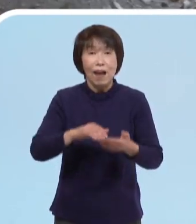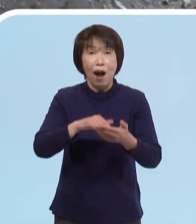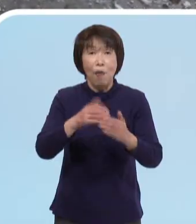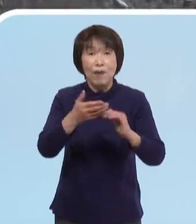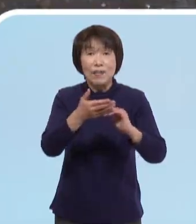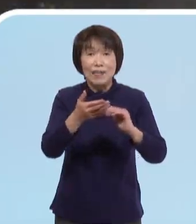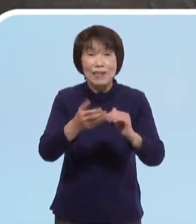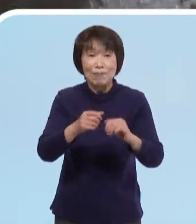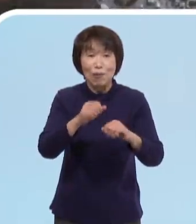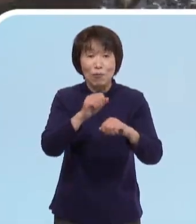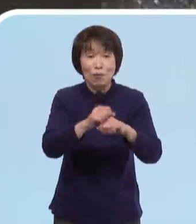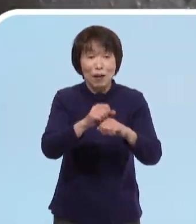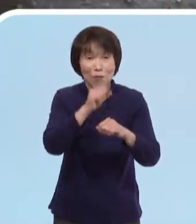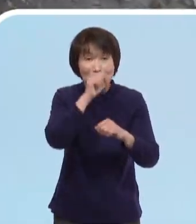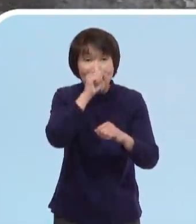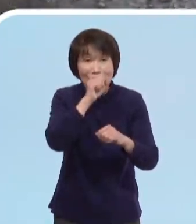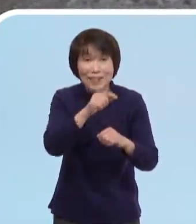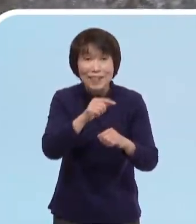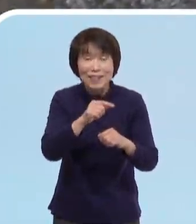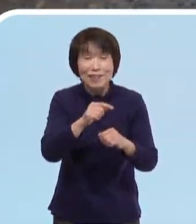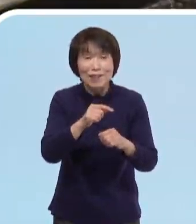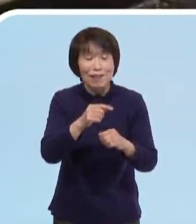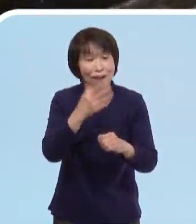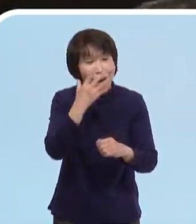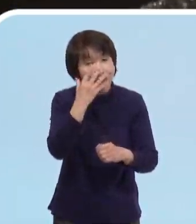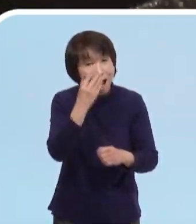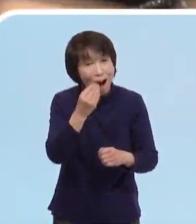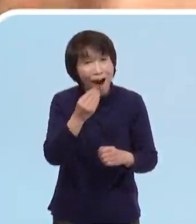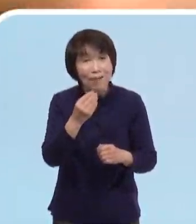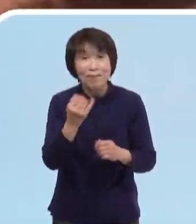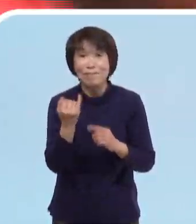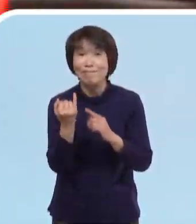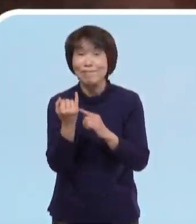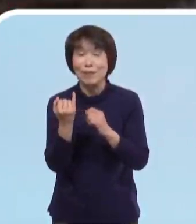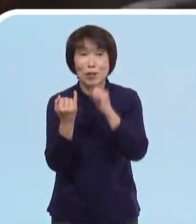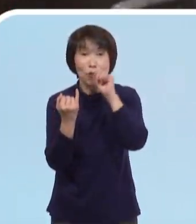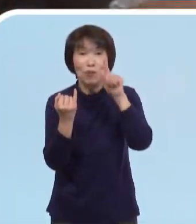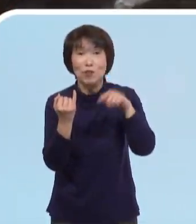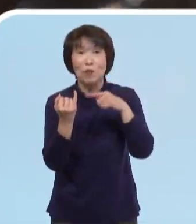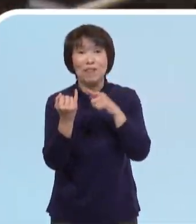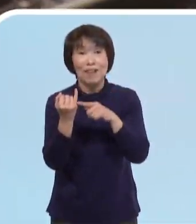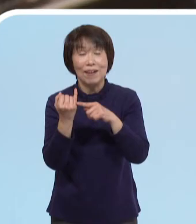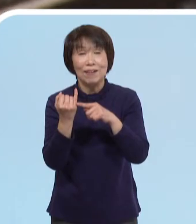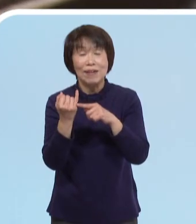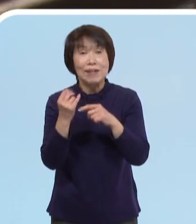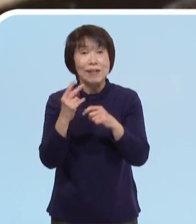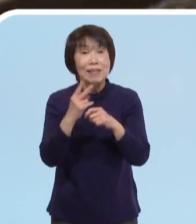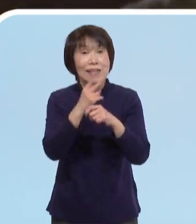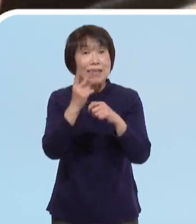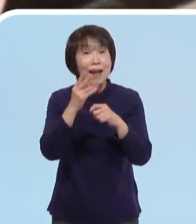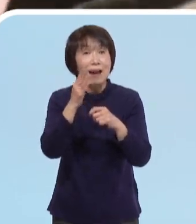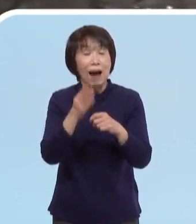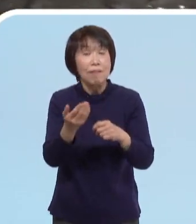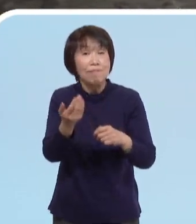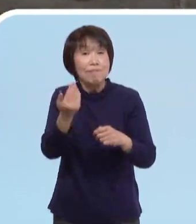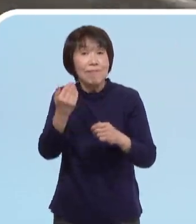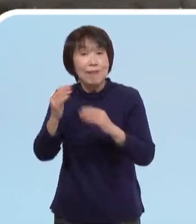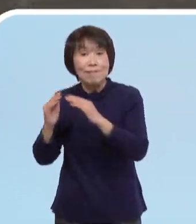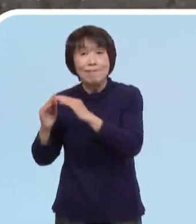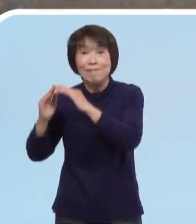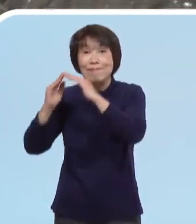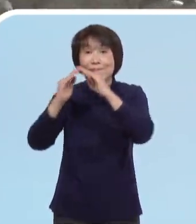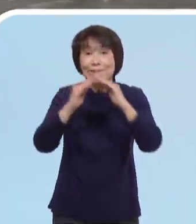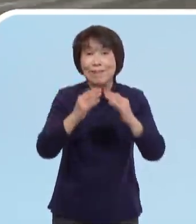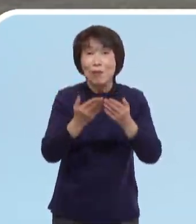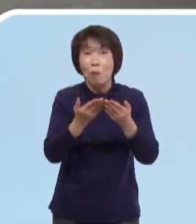淡路島の食材に惚れ込んだシェフの吉野亜紀さんは2年半前にこの地に移住してきてお店